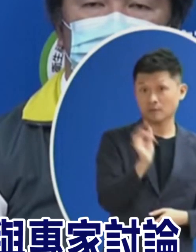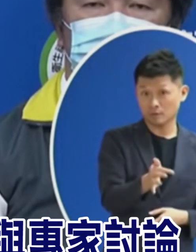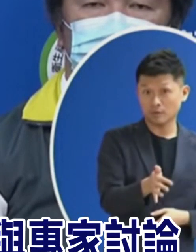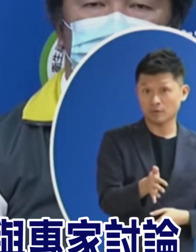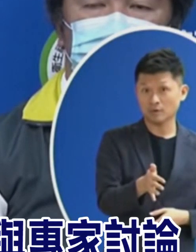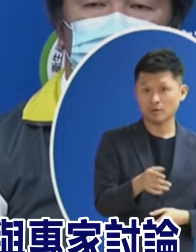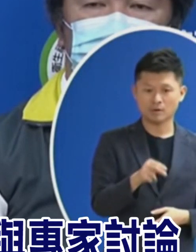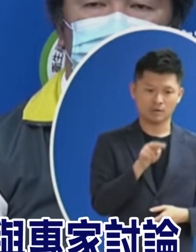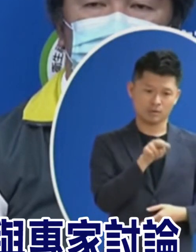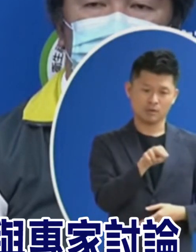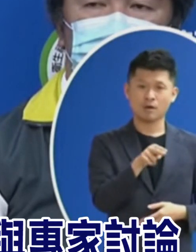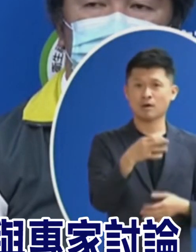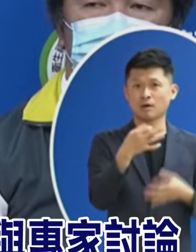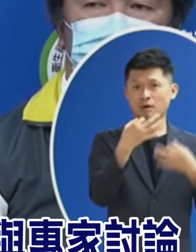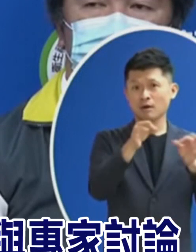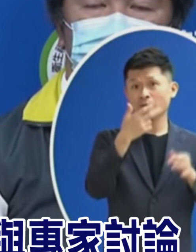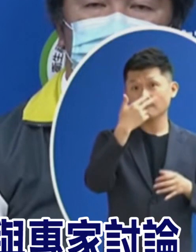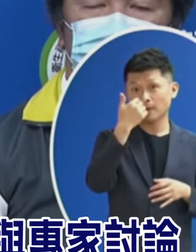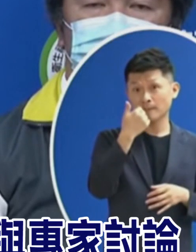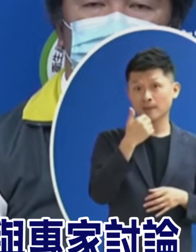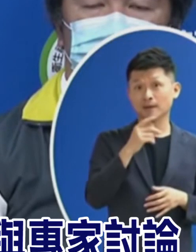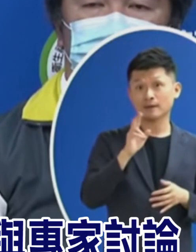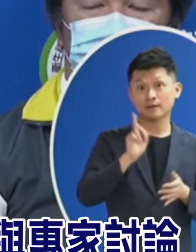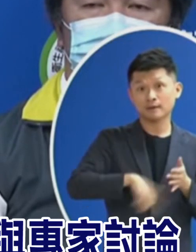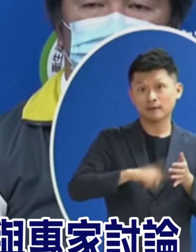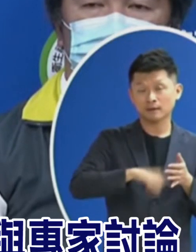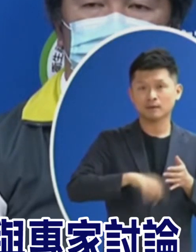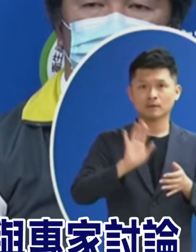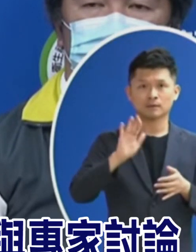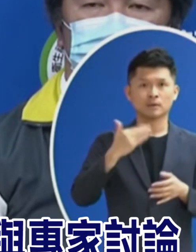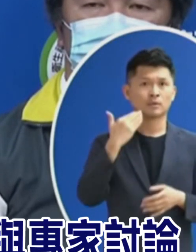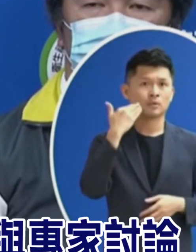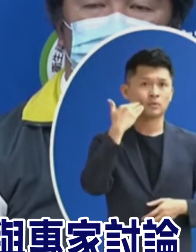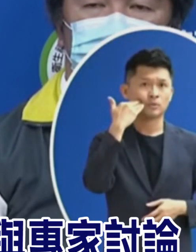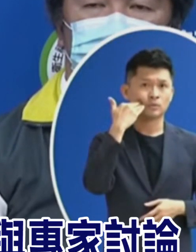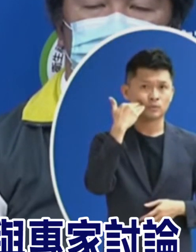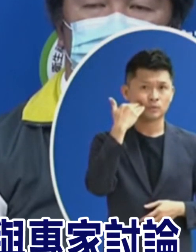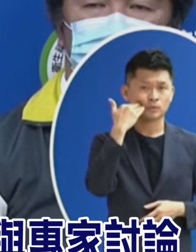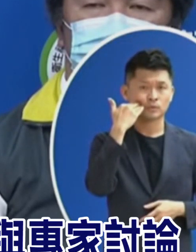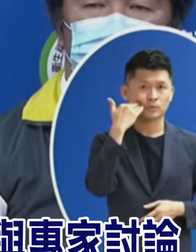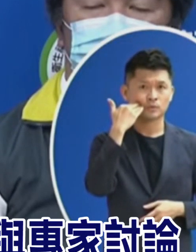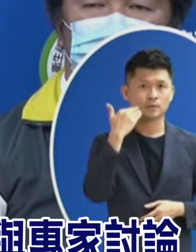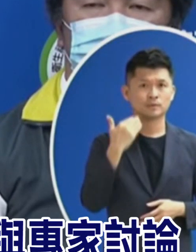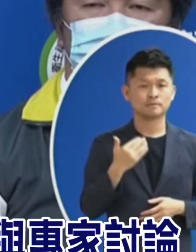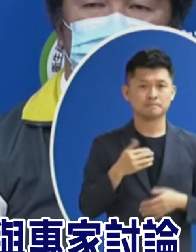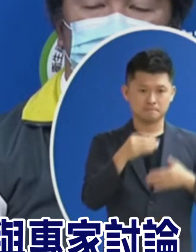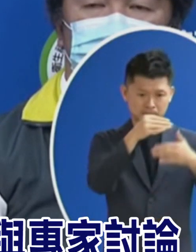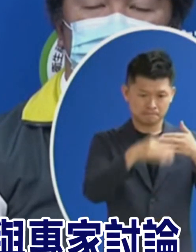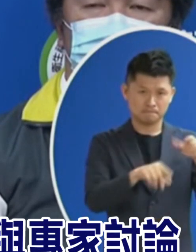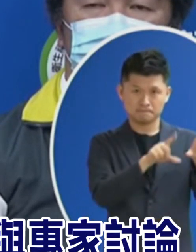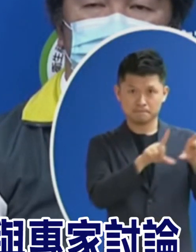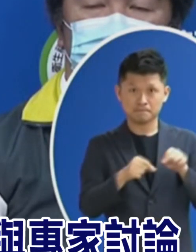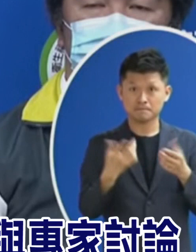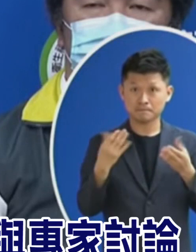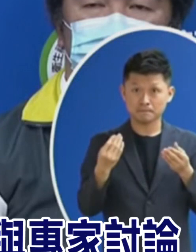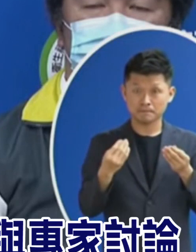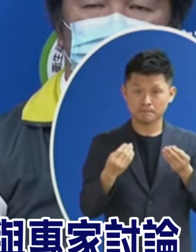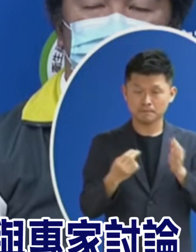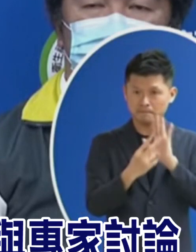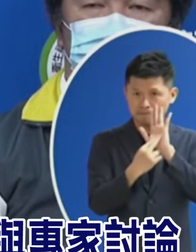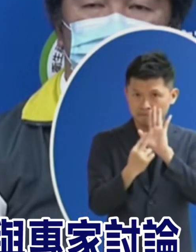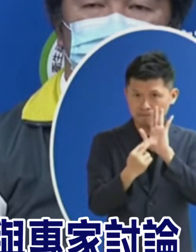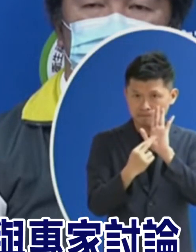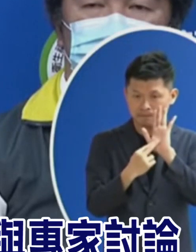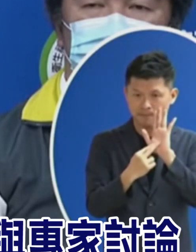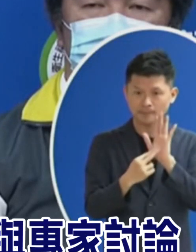起来很方便，可是事实上呢，如果没有适当的一个指引，让他明白这样的一